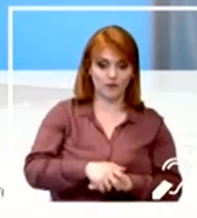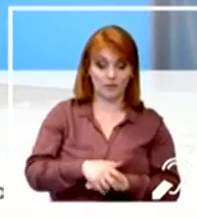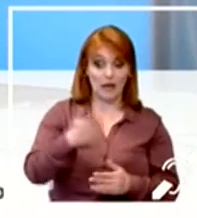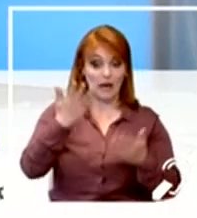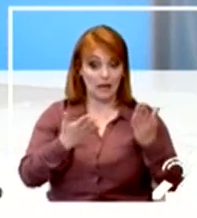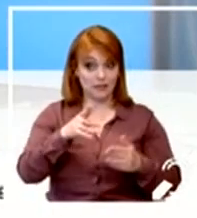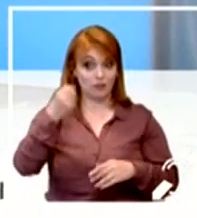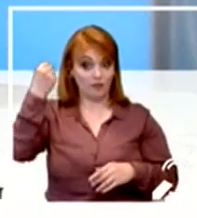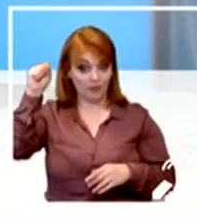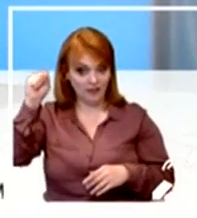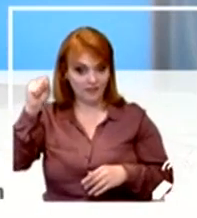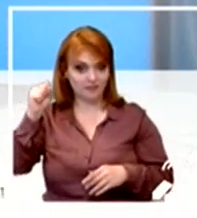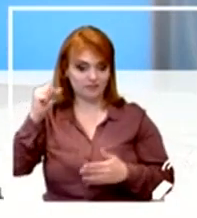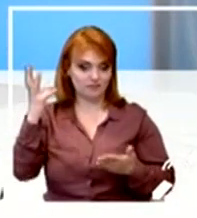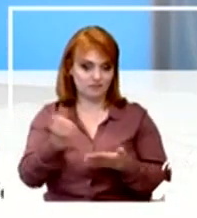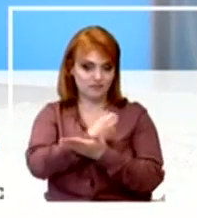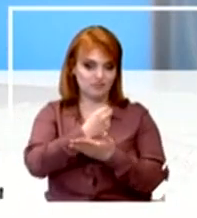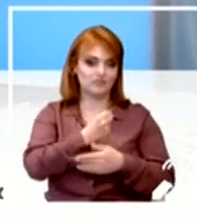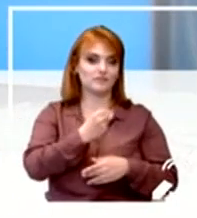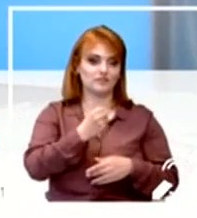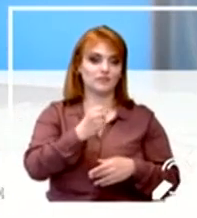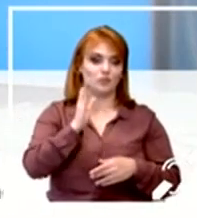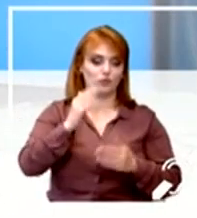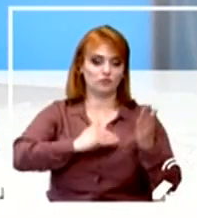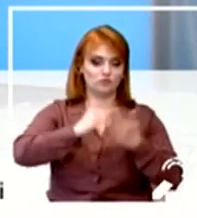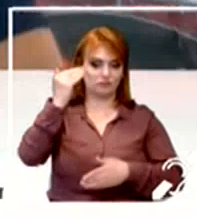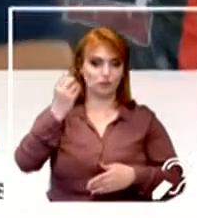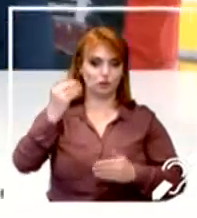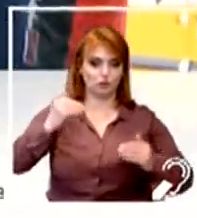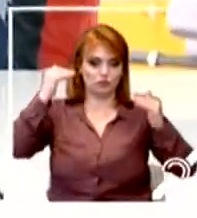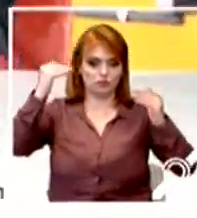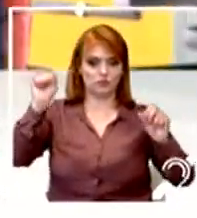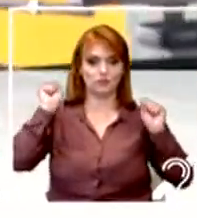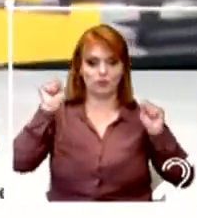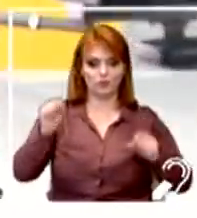succes, Mircea va primi șansa de a lupta pentru titlul suprem.